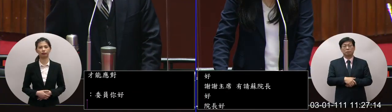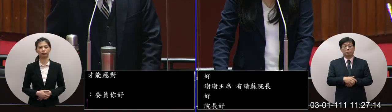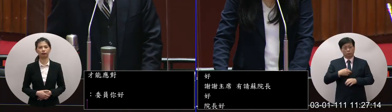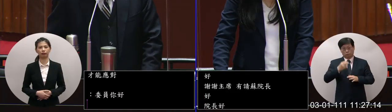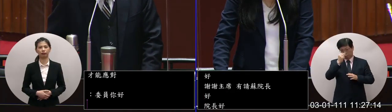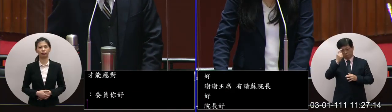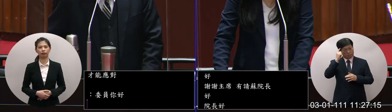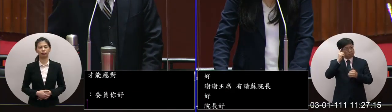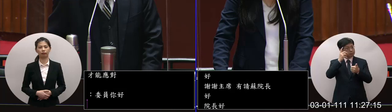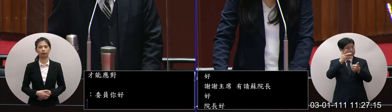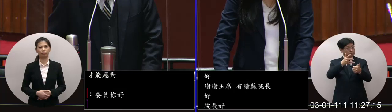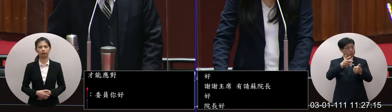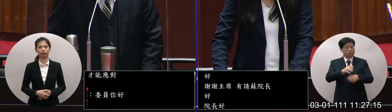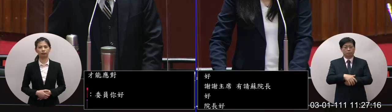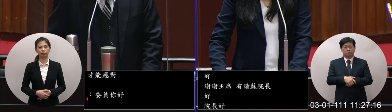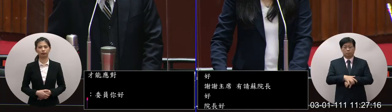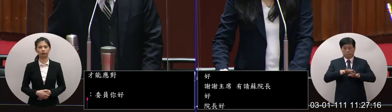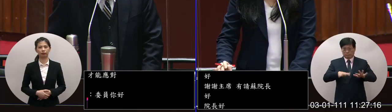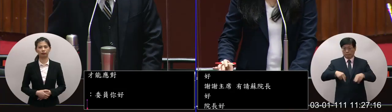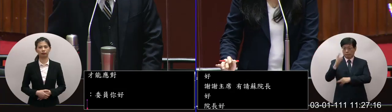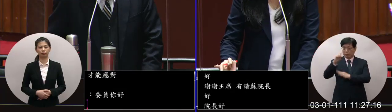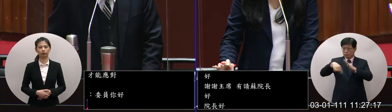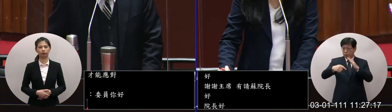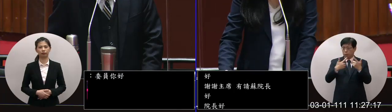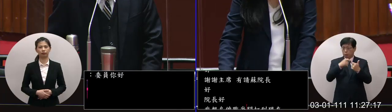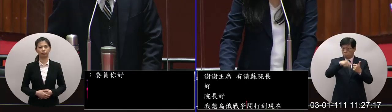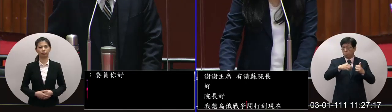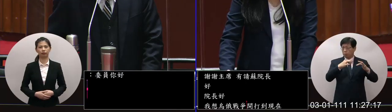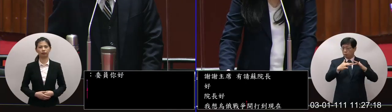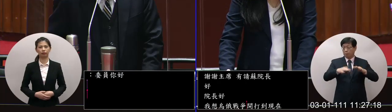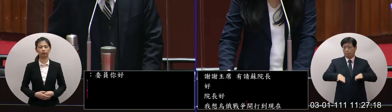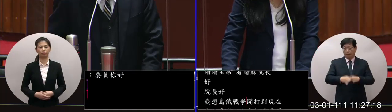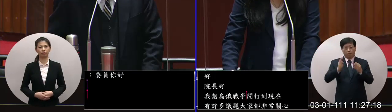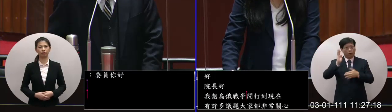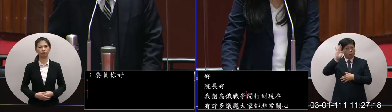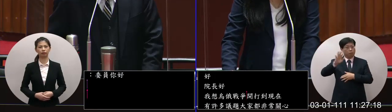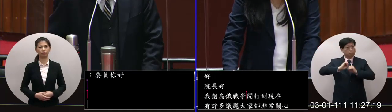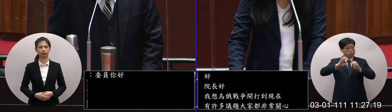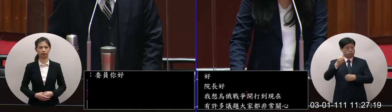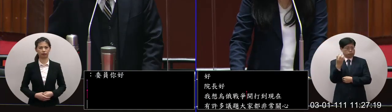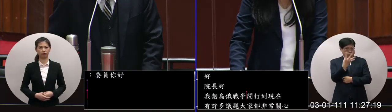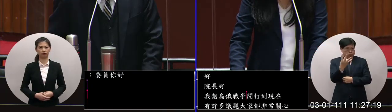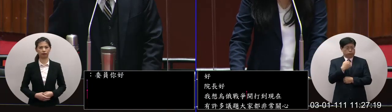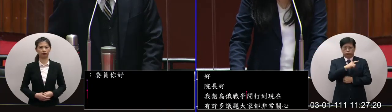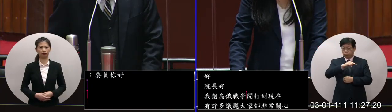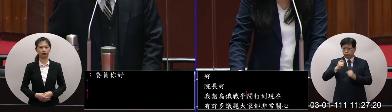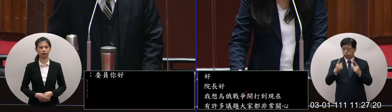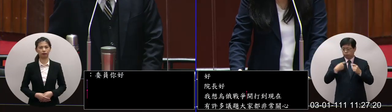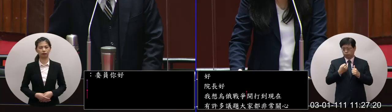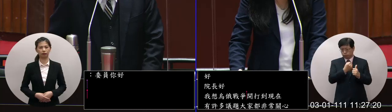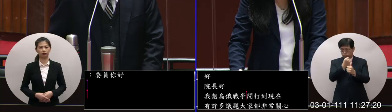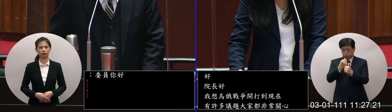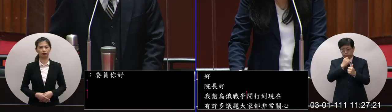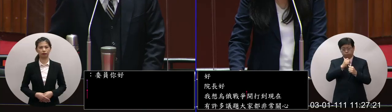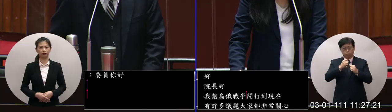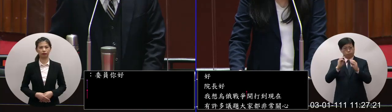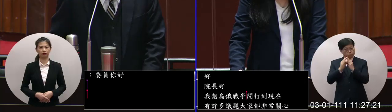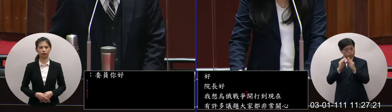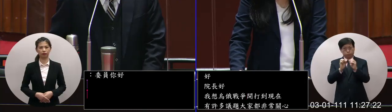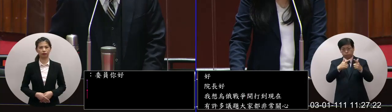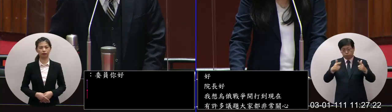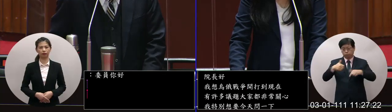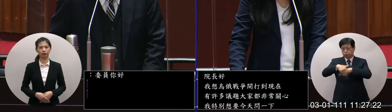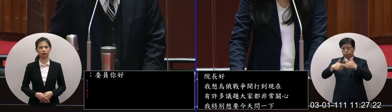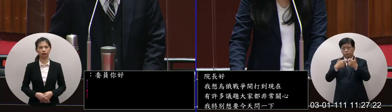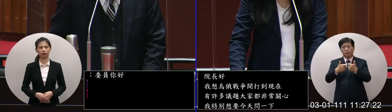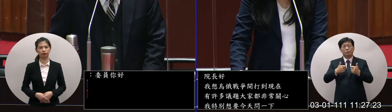我特别想要今天问一下哦，虽然行政院在乌俄战争开打之后，我们有宣布了四项稳定物资金融市场的相关措施哦，